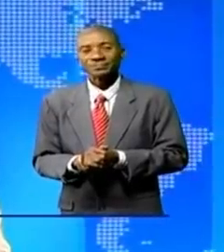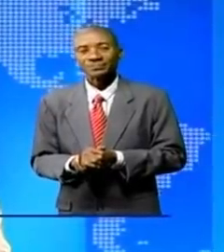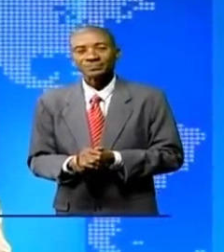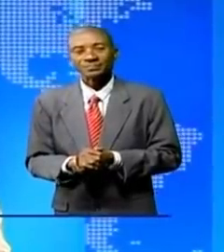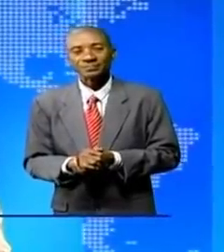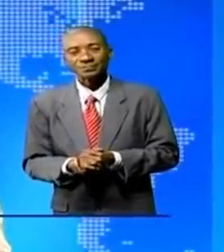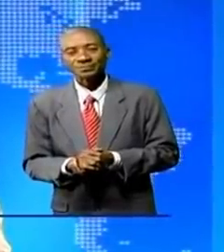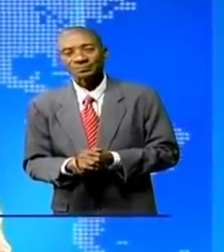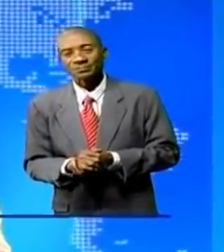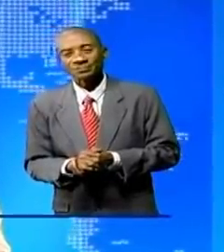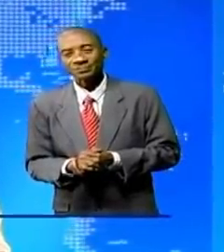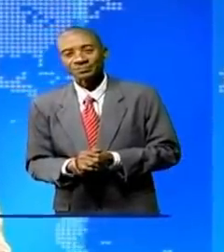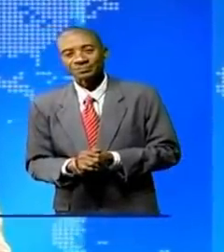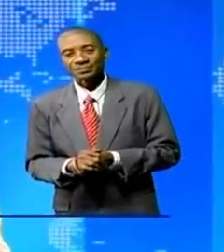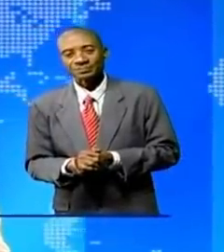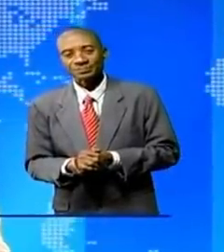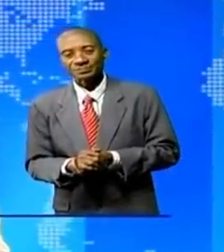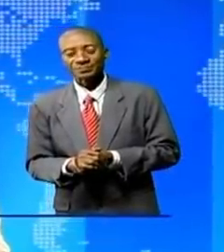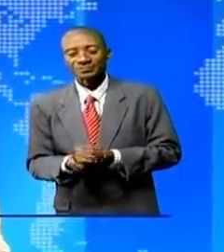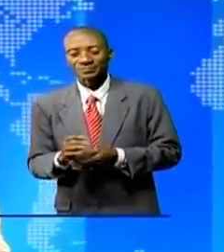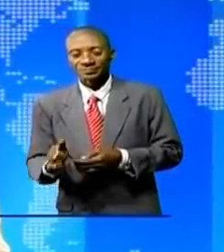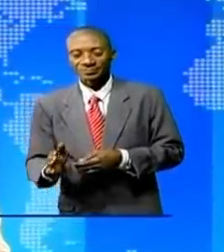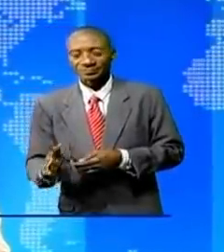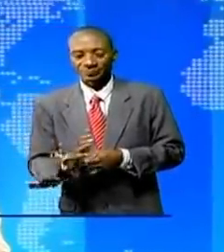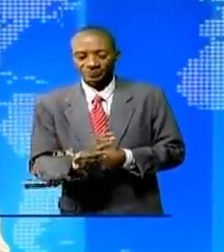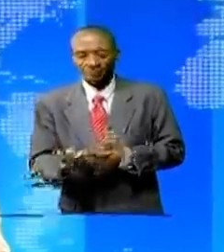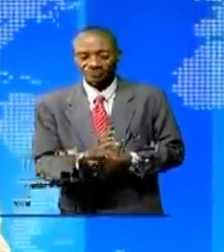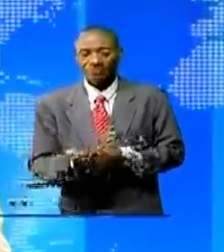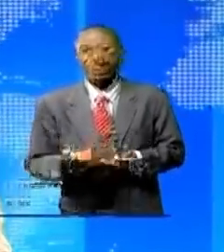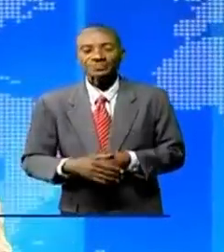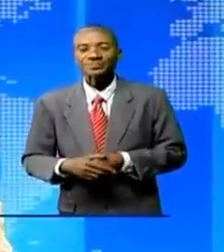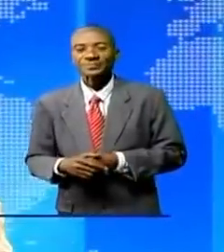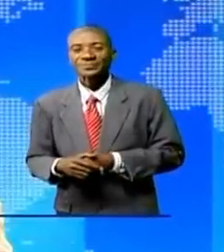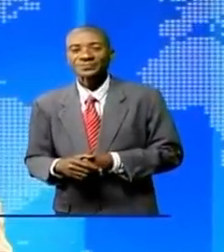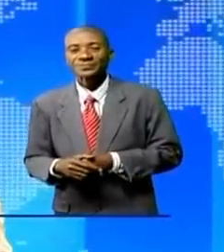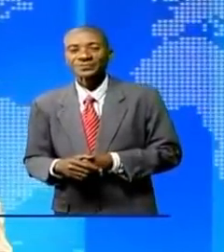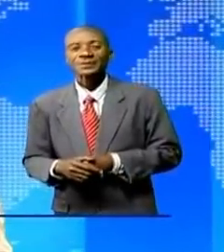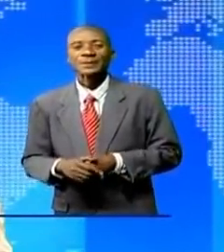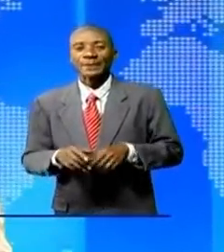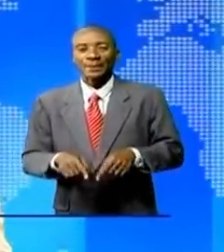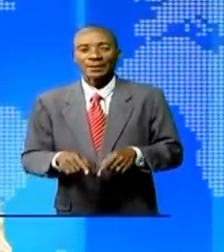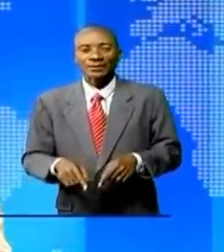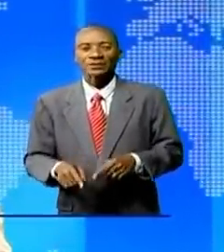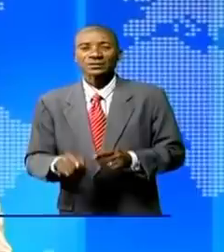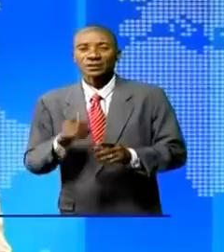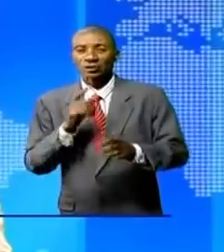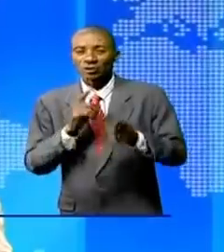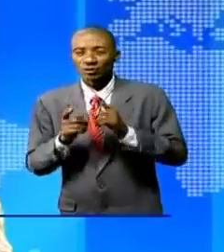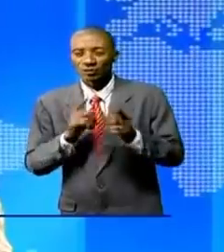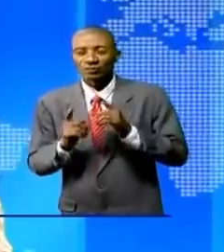Je l'ai dit au sommaire, dans la province de l'Ituri, 13 miliciens du Front patriotique et